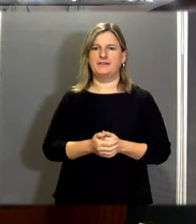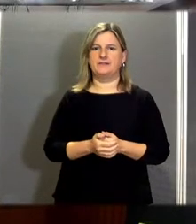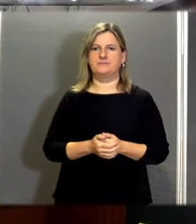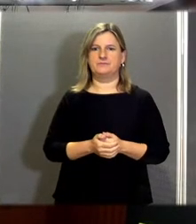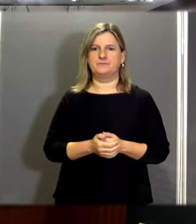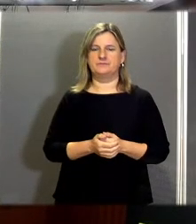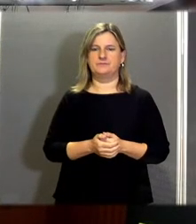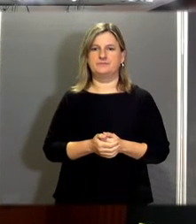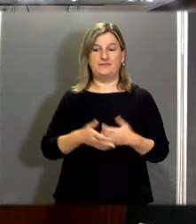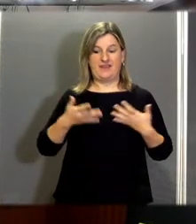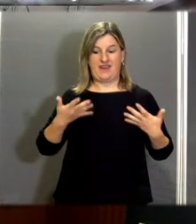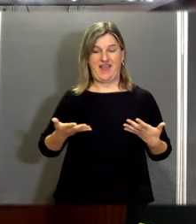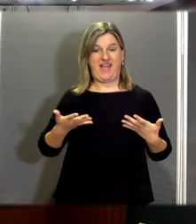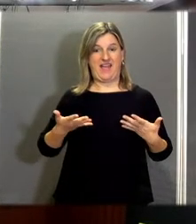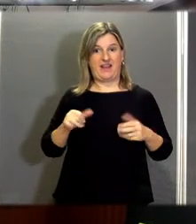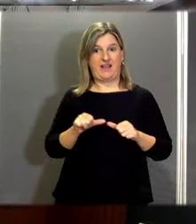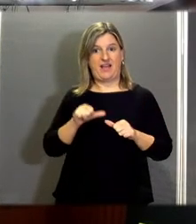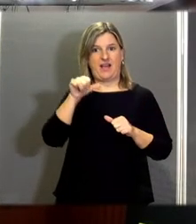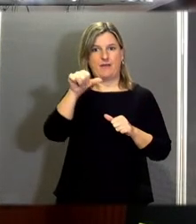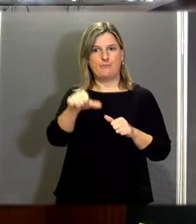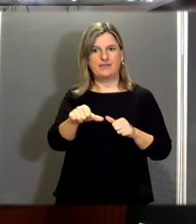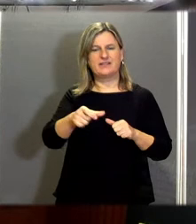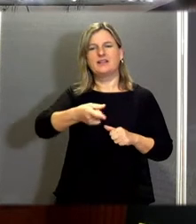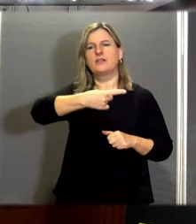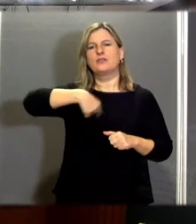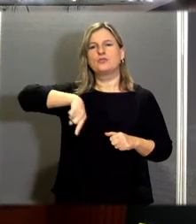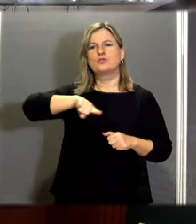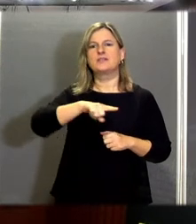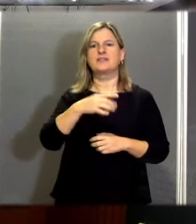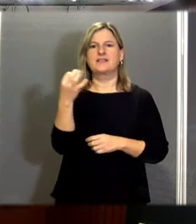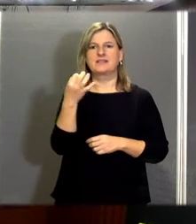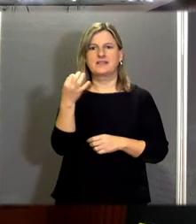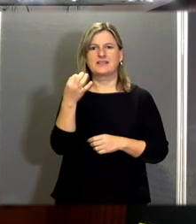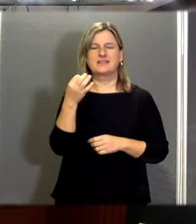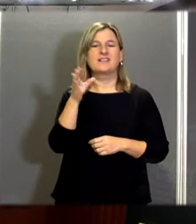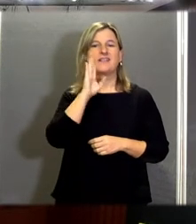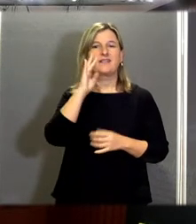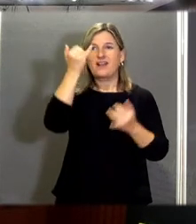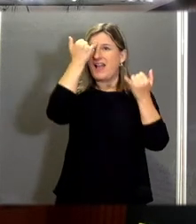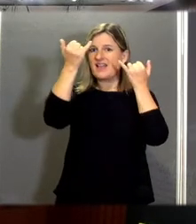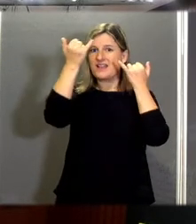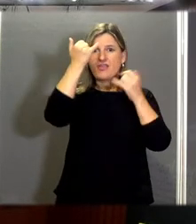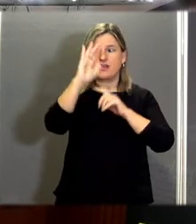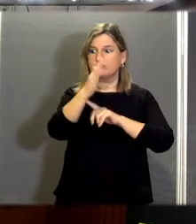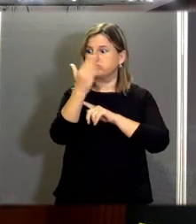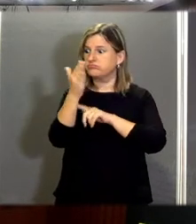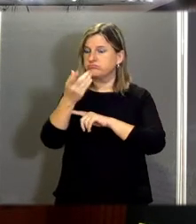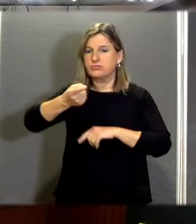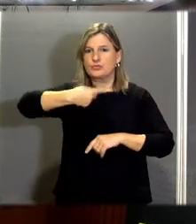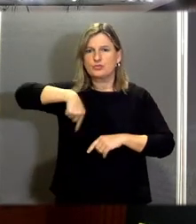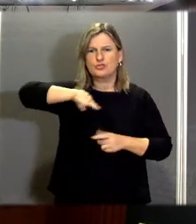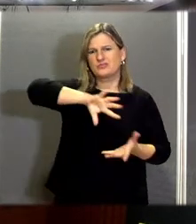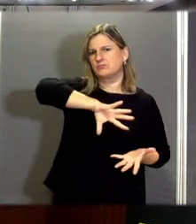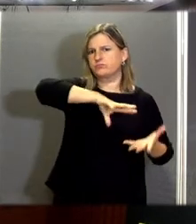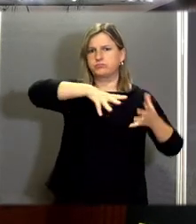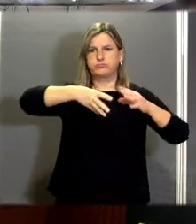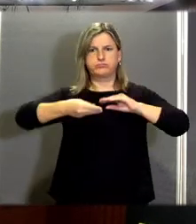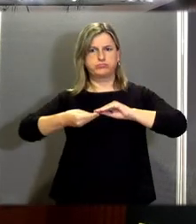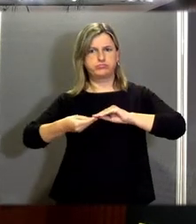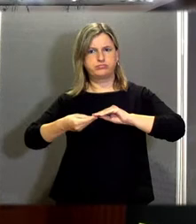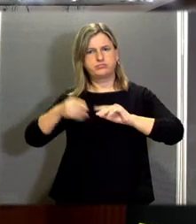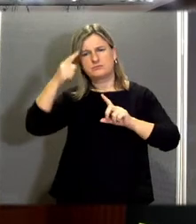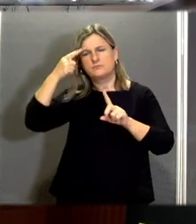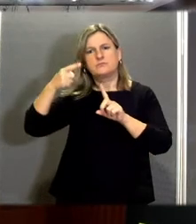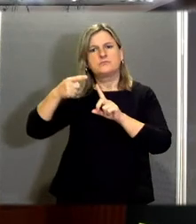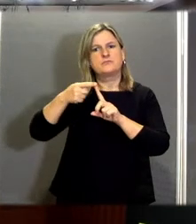A partir d'ara, el que farem és les idees que han sorgit les transformarem en unes